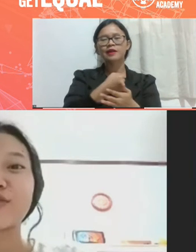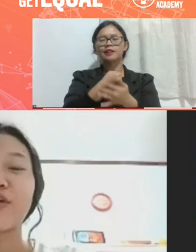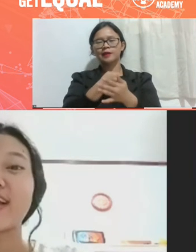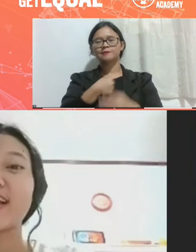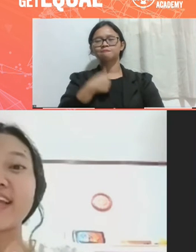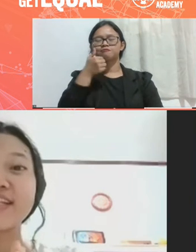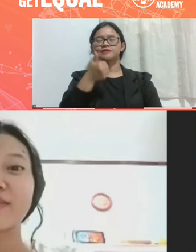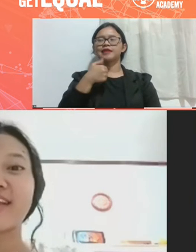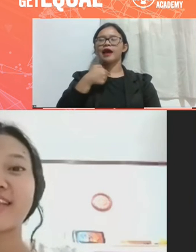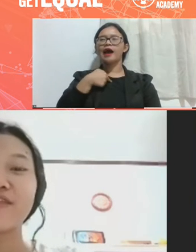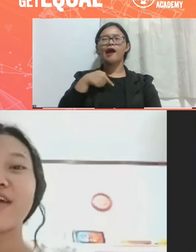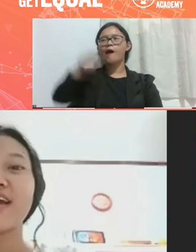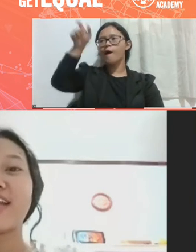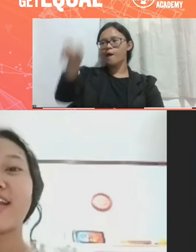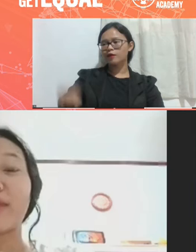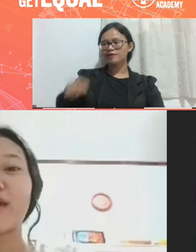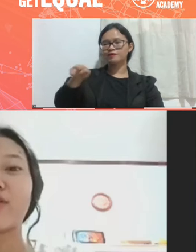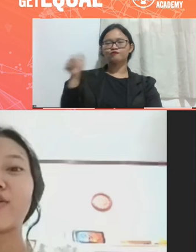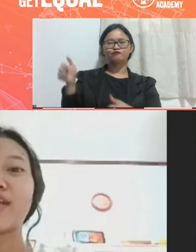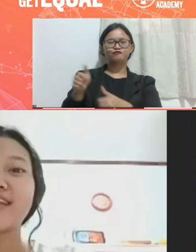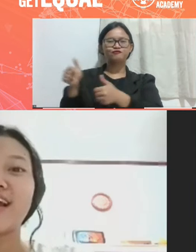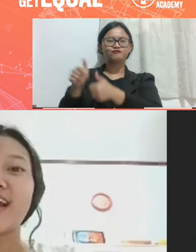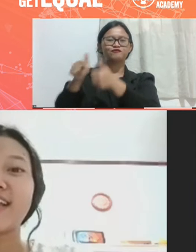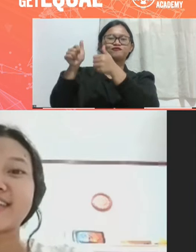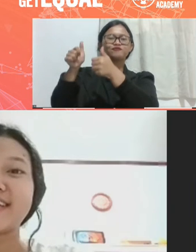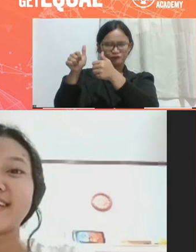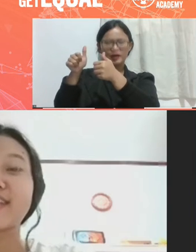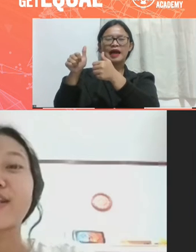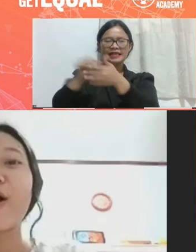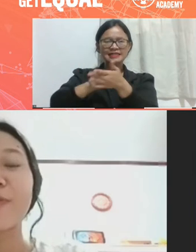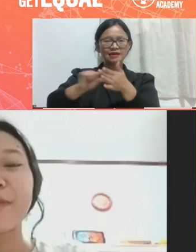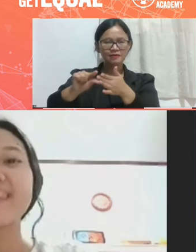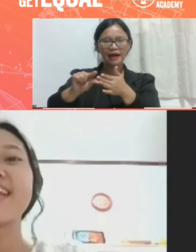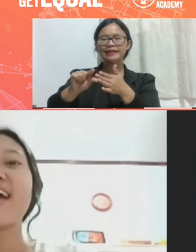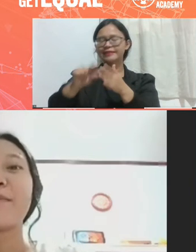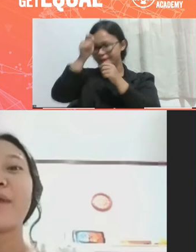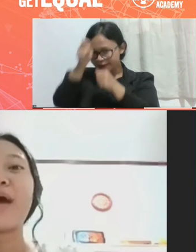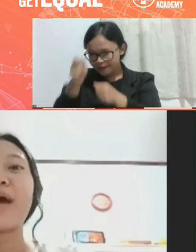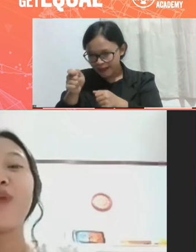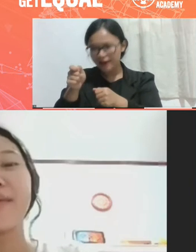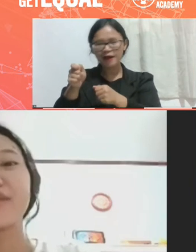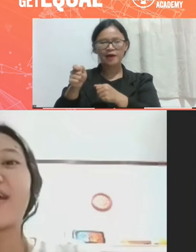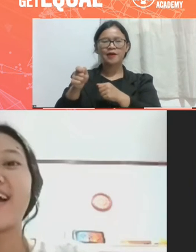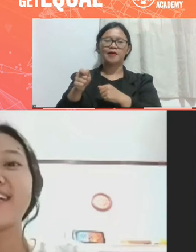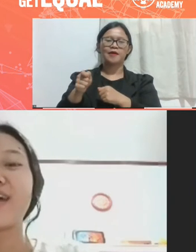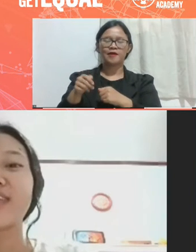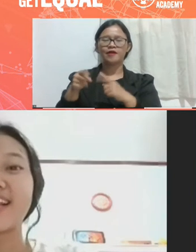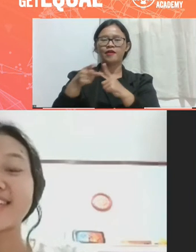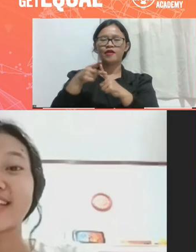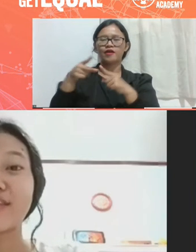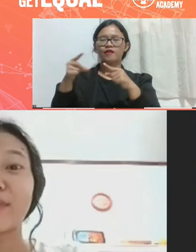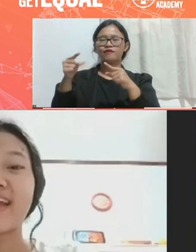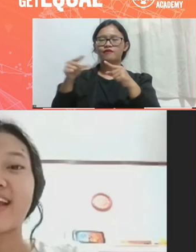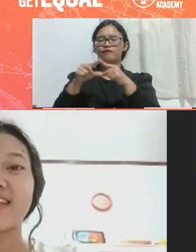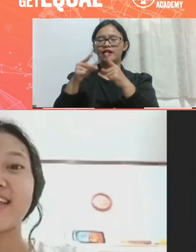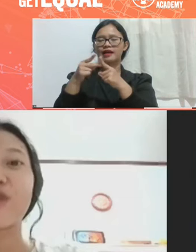satu toko inspiratif dan berpengaruh di Indonesia, yakni yang terhormat Bapak Muhammad Farhan, anggota